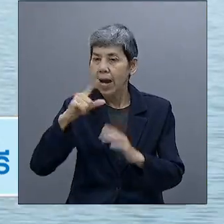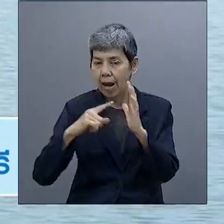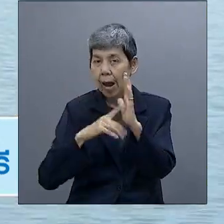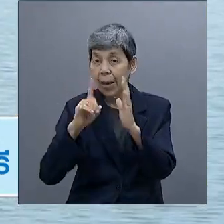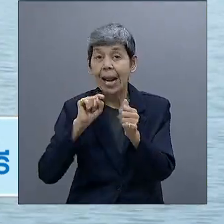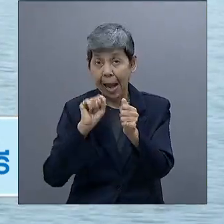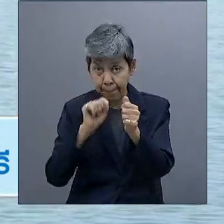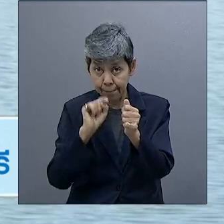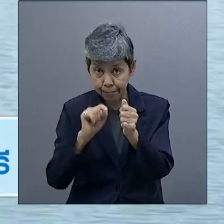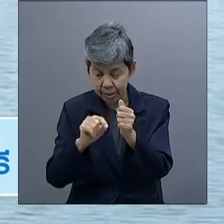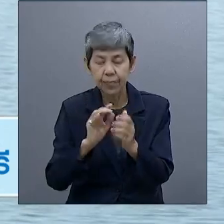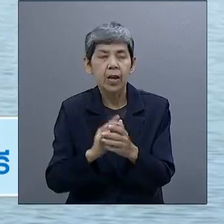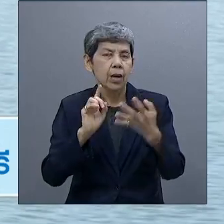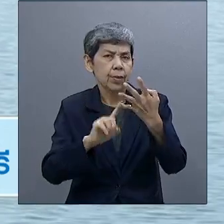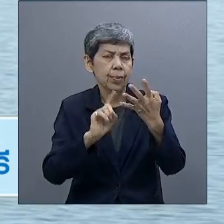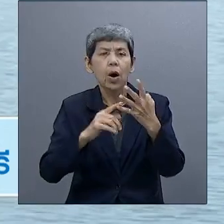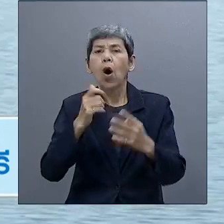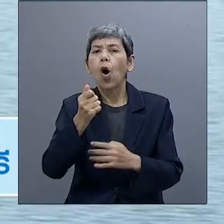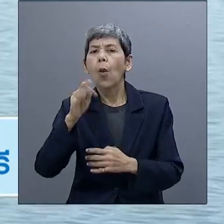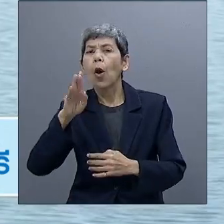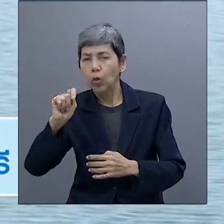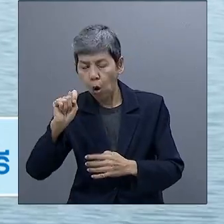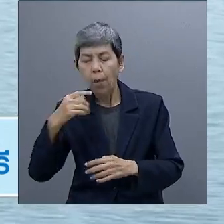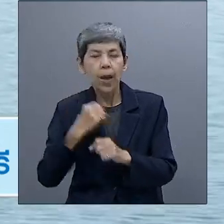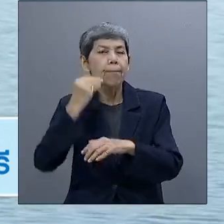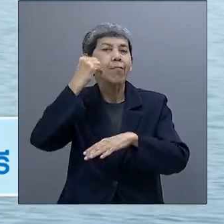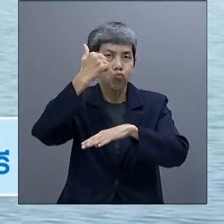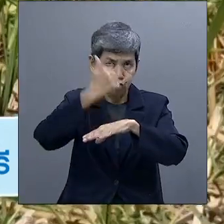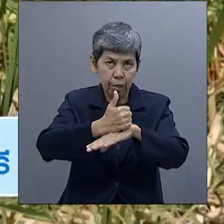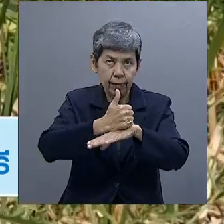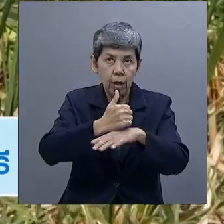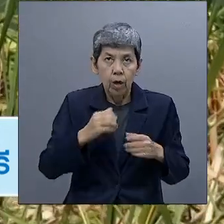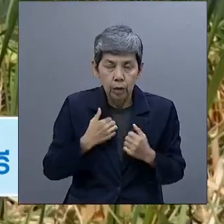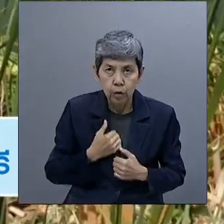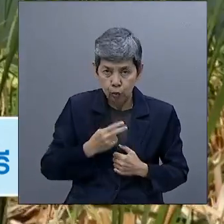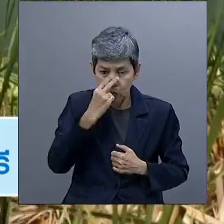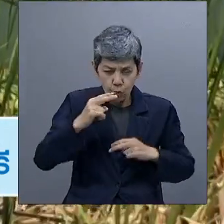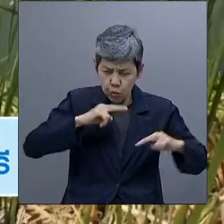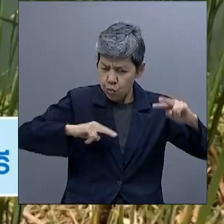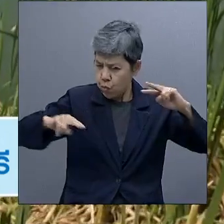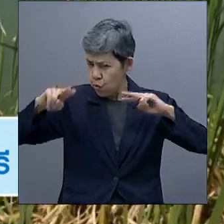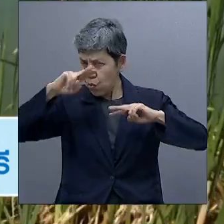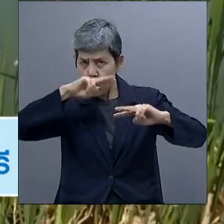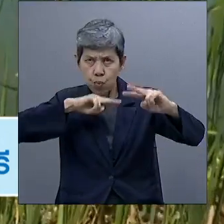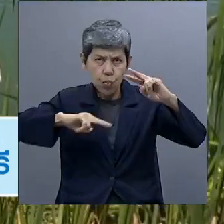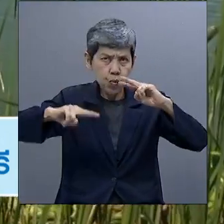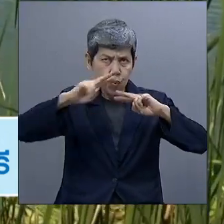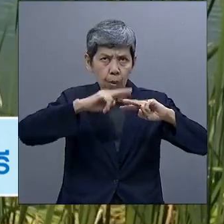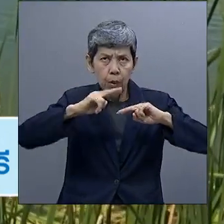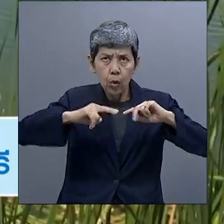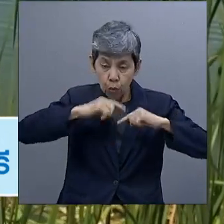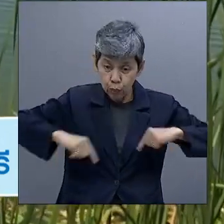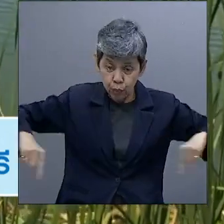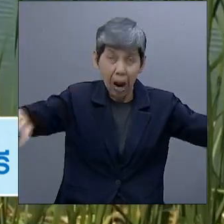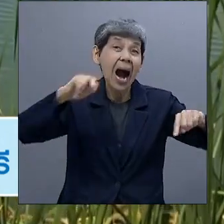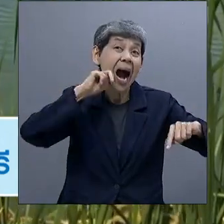ความมั่นคงรวมทั้งปลัดอบต.หนองอ้อแล้วก็ผู้ใหญ่บ้านลงพื้นที่ไปตรวจสอบเลยค่ะจากการลงพื้นที่ไ